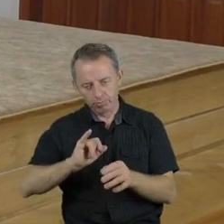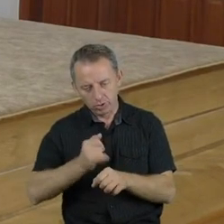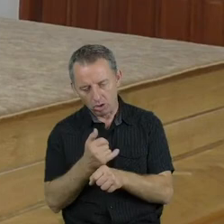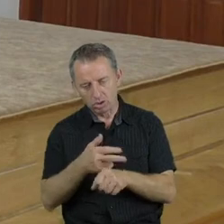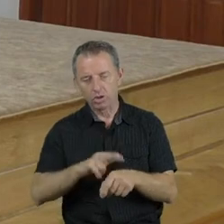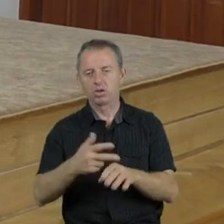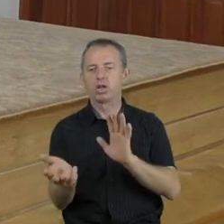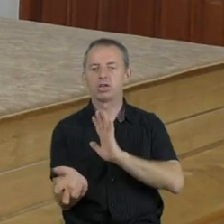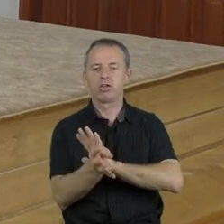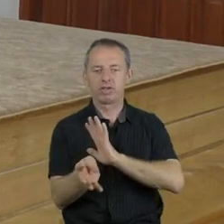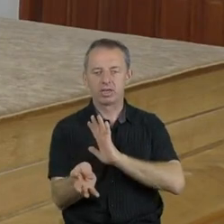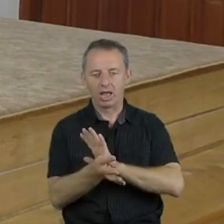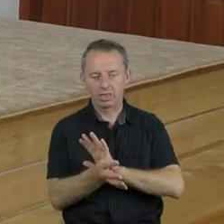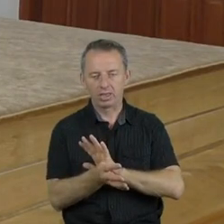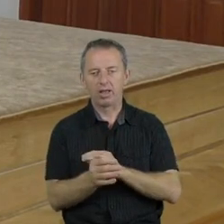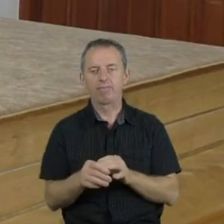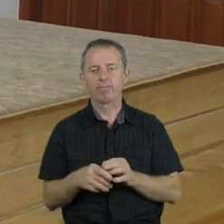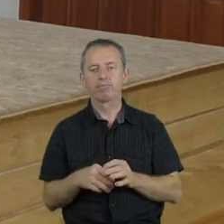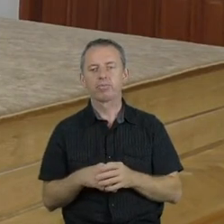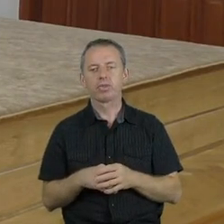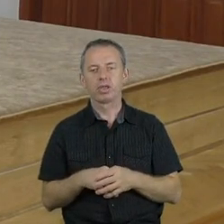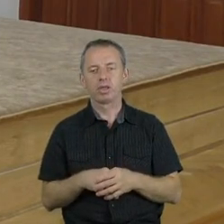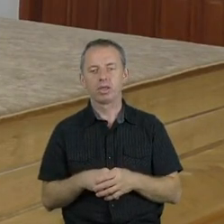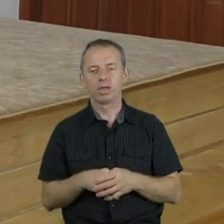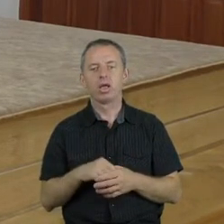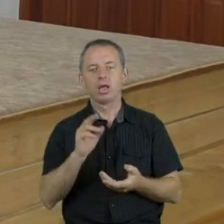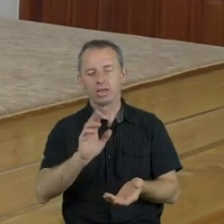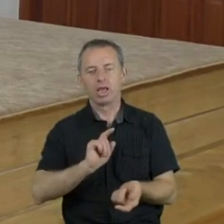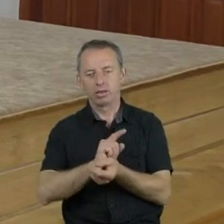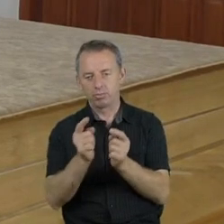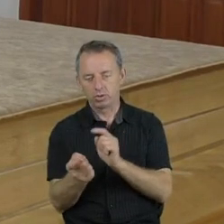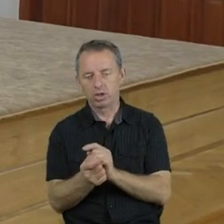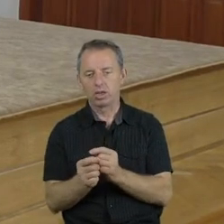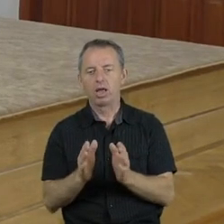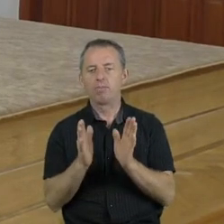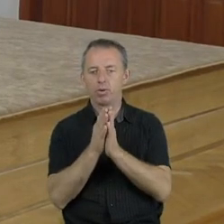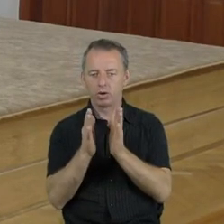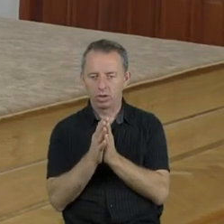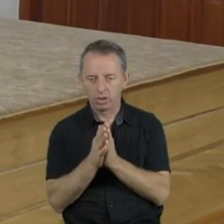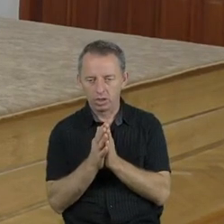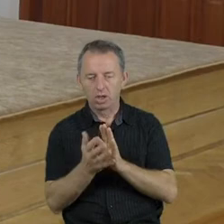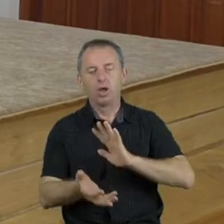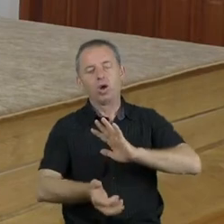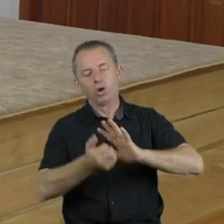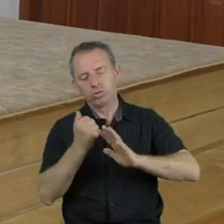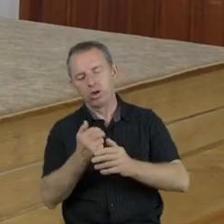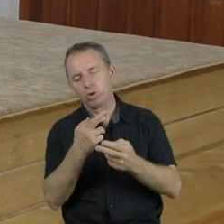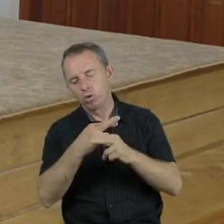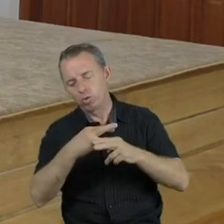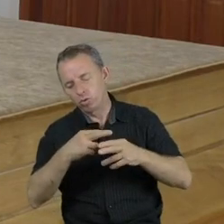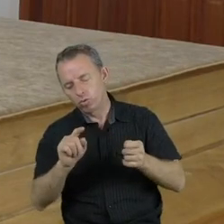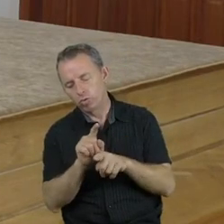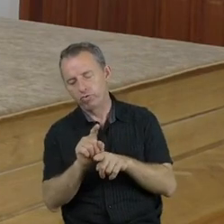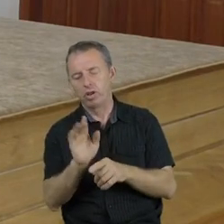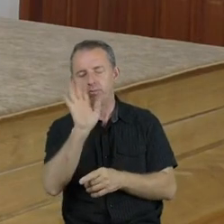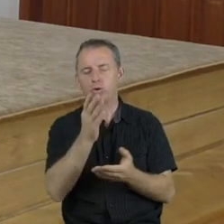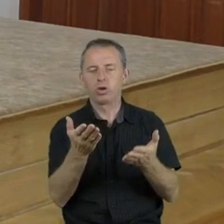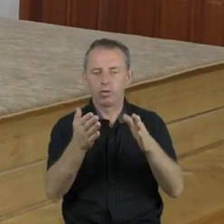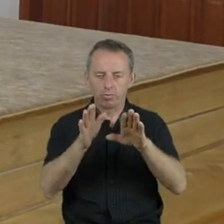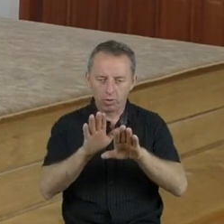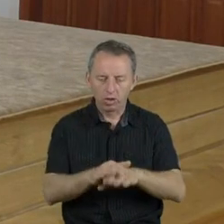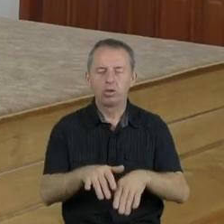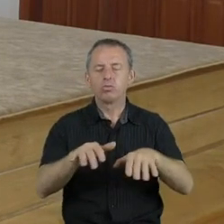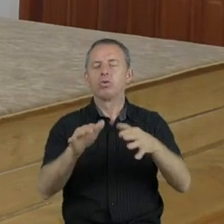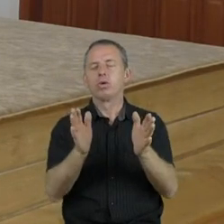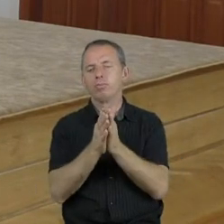19 i na tych spotkaniach modlitewnych odbieraliśmy również Boże błogosławieństwa. Tyle modlitw,